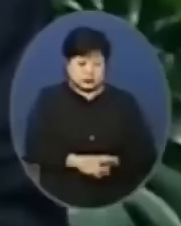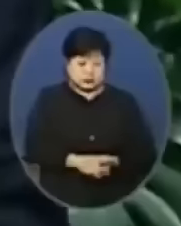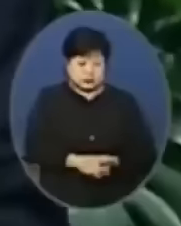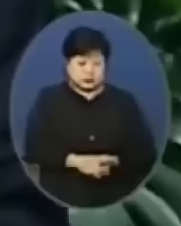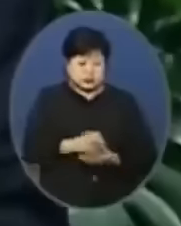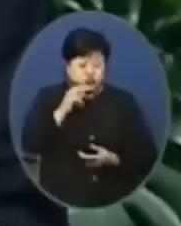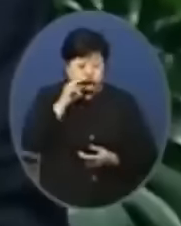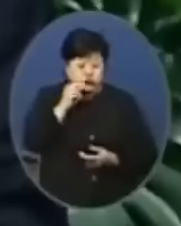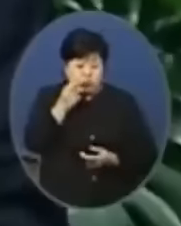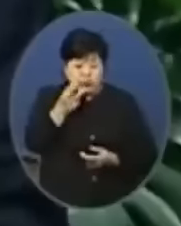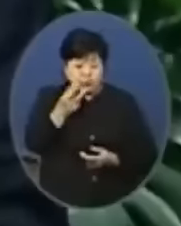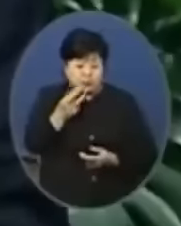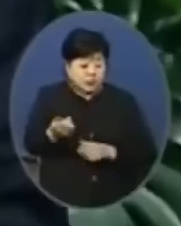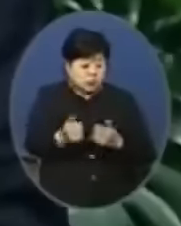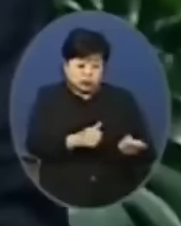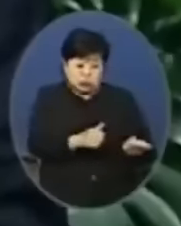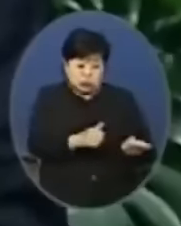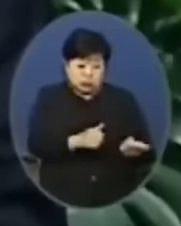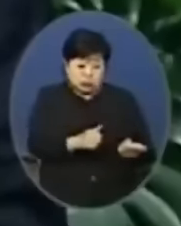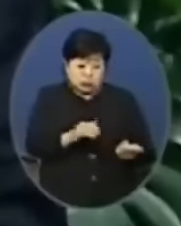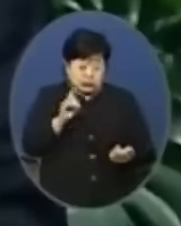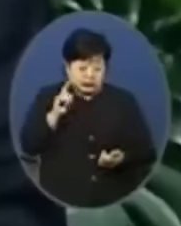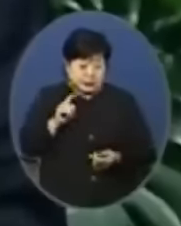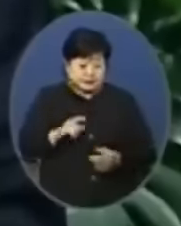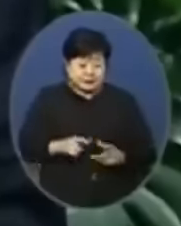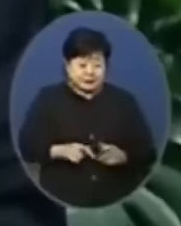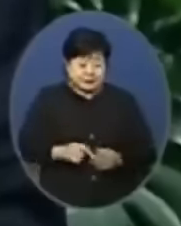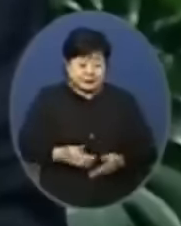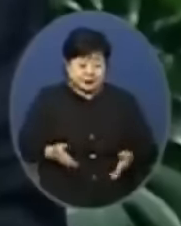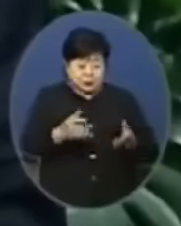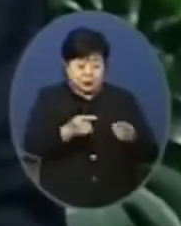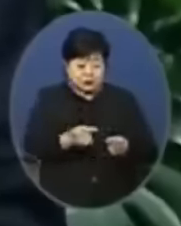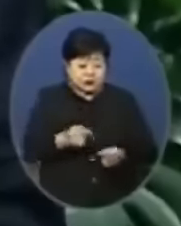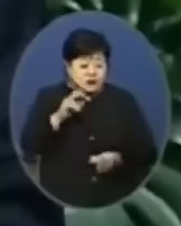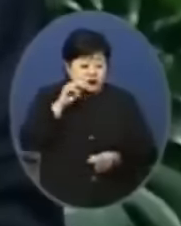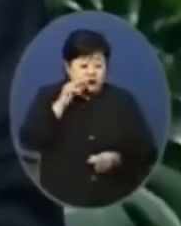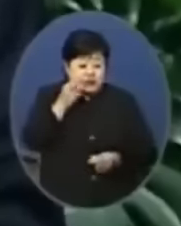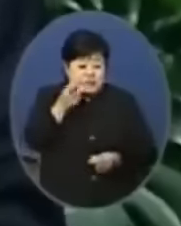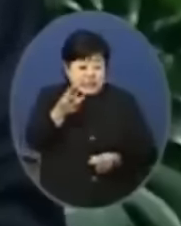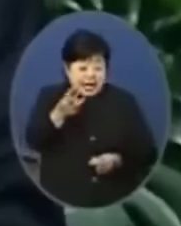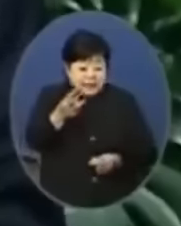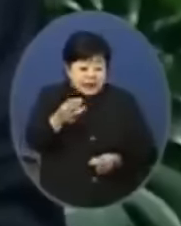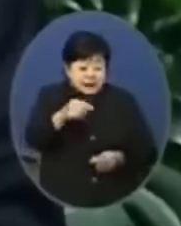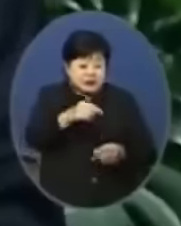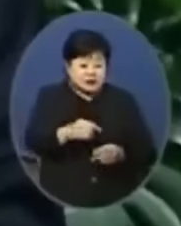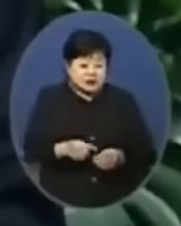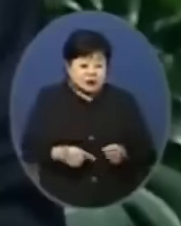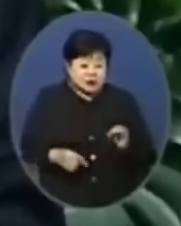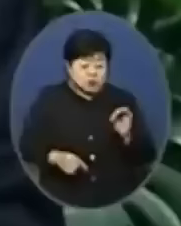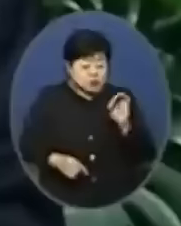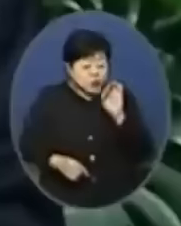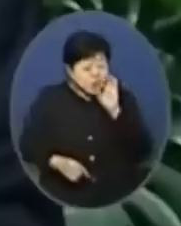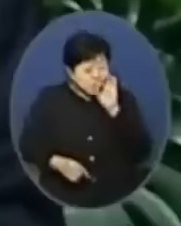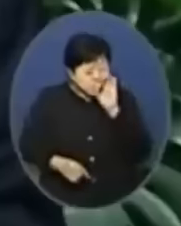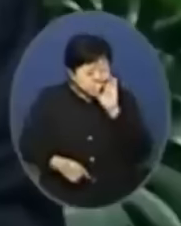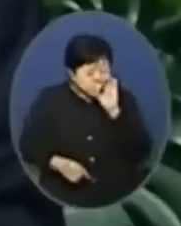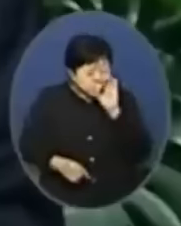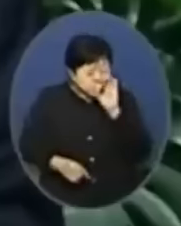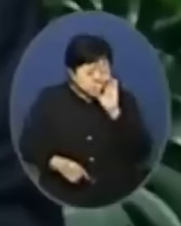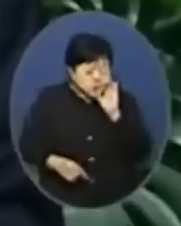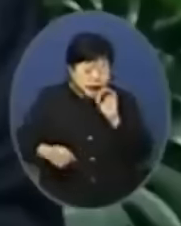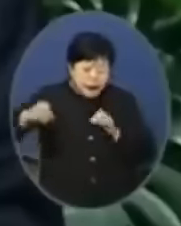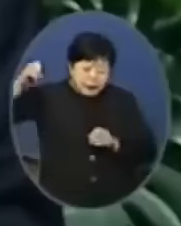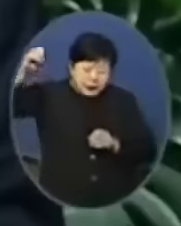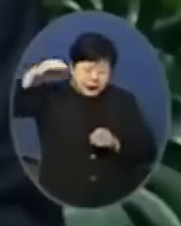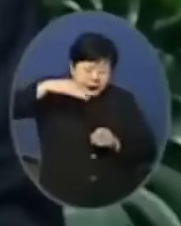쥐가 다 죽었어요. 그래 그 다음에 똑같은 통에 쇠양지 3마리를 넣고 바늘구멍 하는 구멍을 뚫어주어서 햇빛이